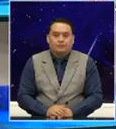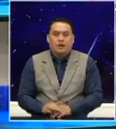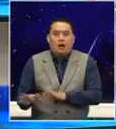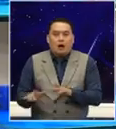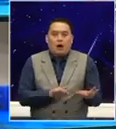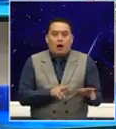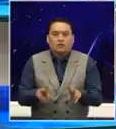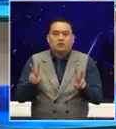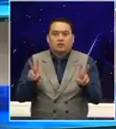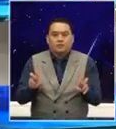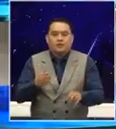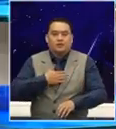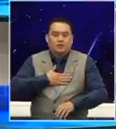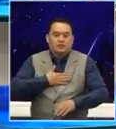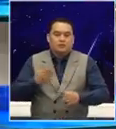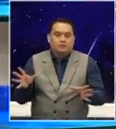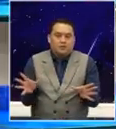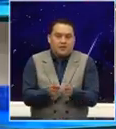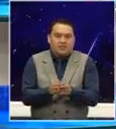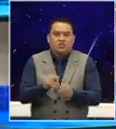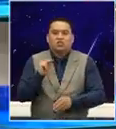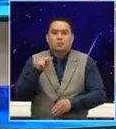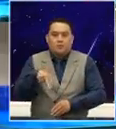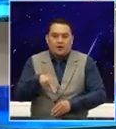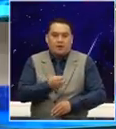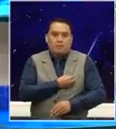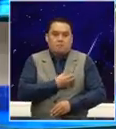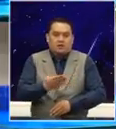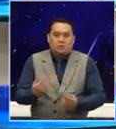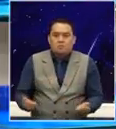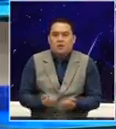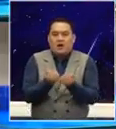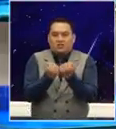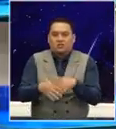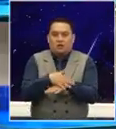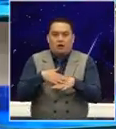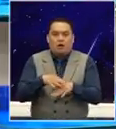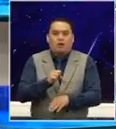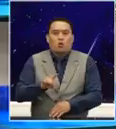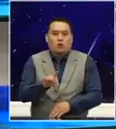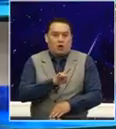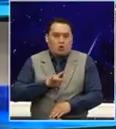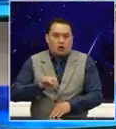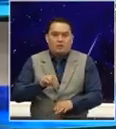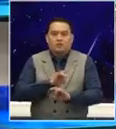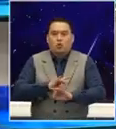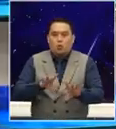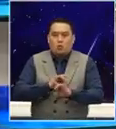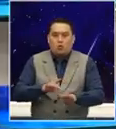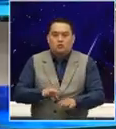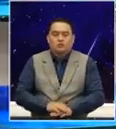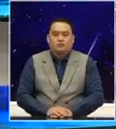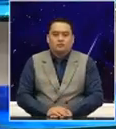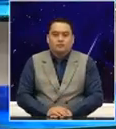Без Бергемес в помощь. Как в период чрезвычайного положения меценаты поддерживают социально уязвимые слои населения в Волокольском районе Алматинской